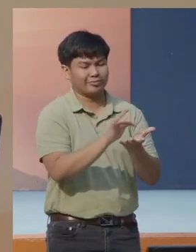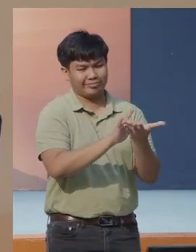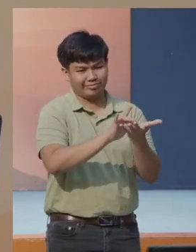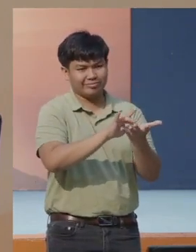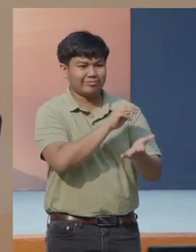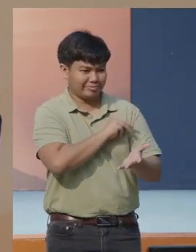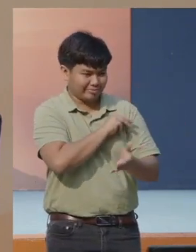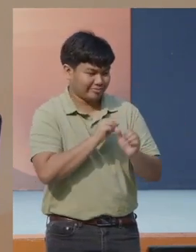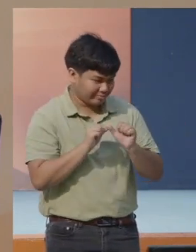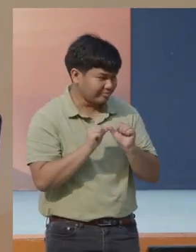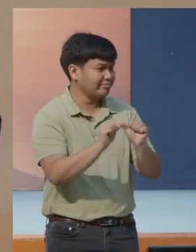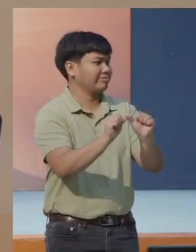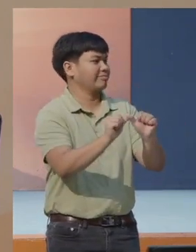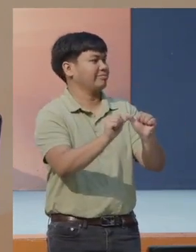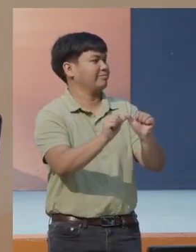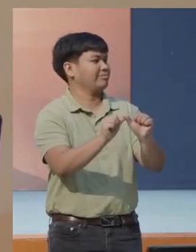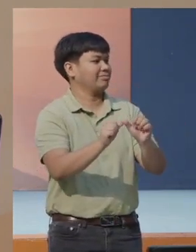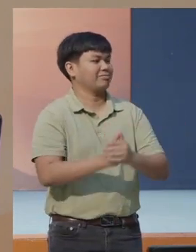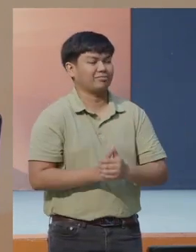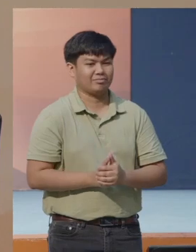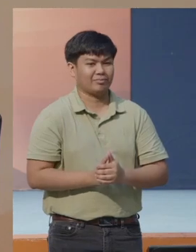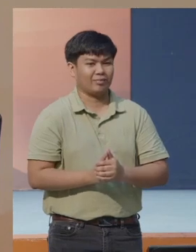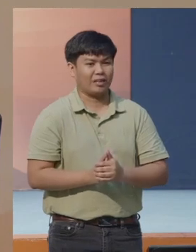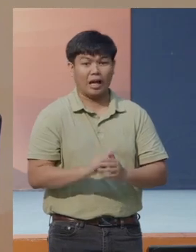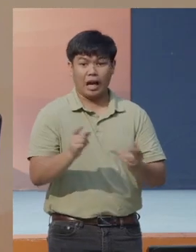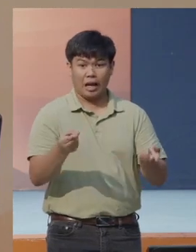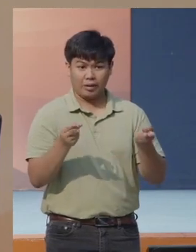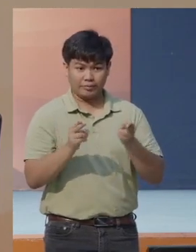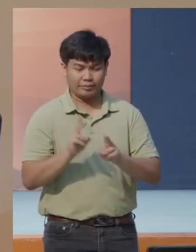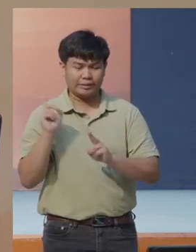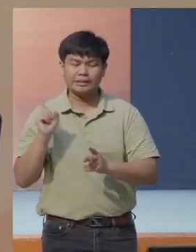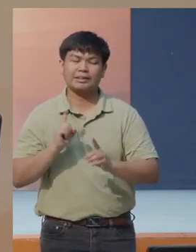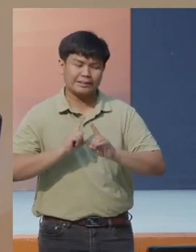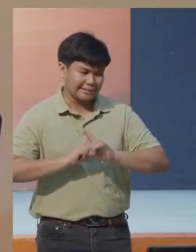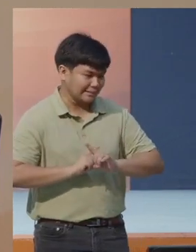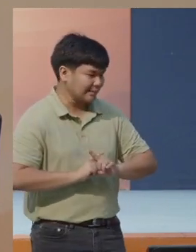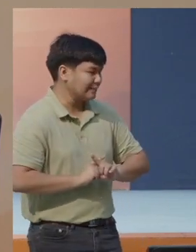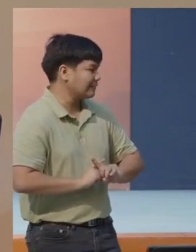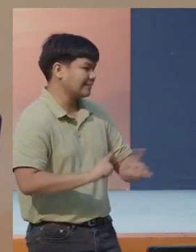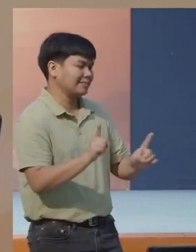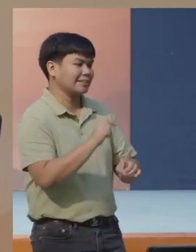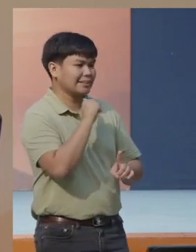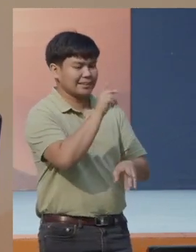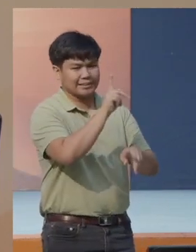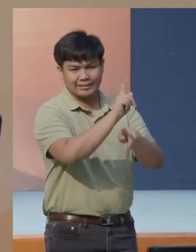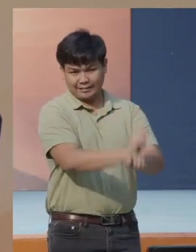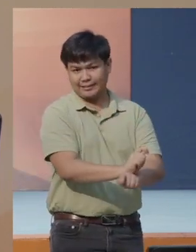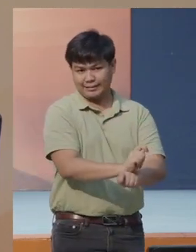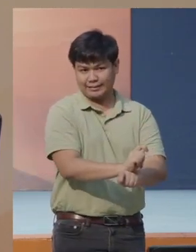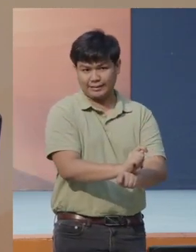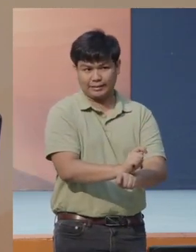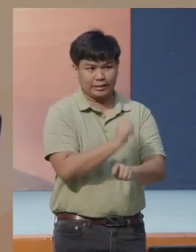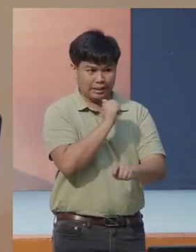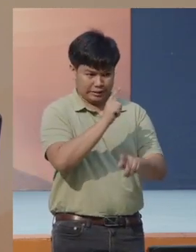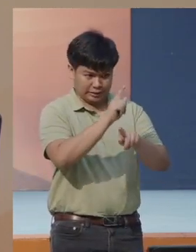mission. It was a very non-traditional decision to do